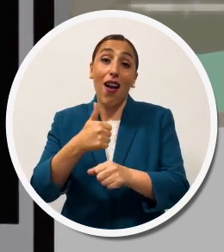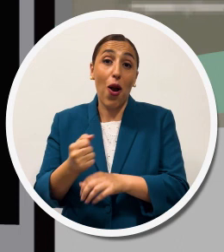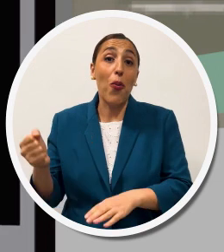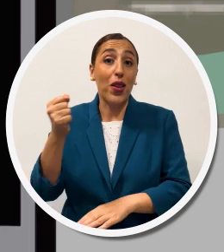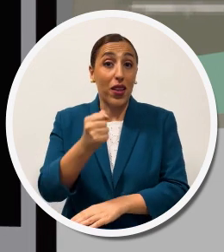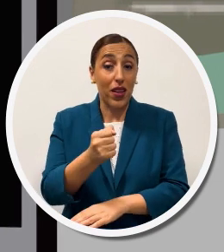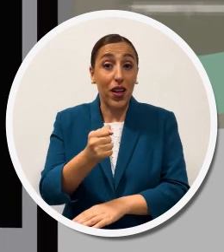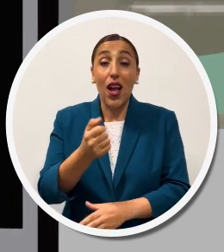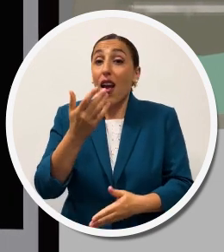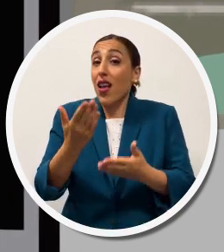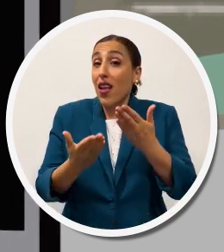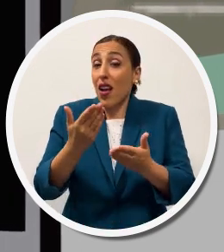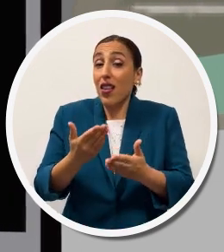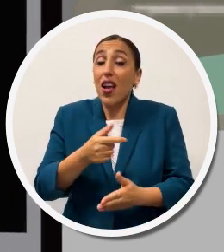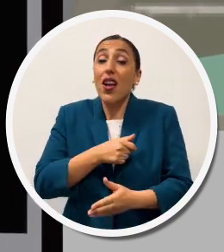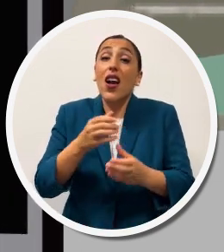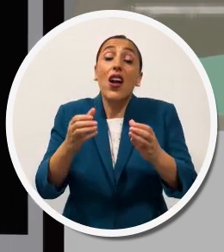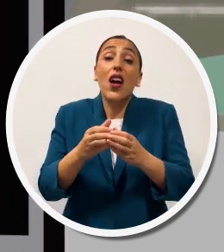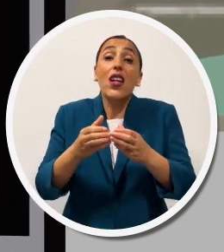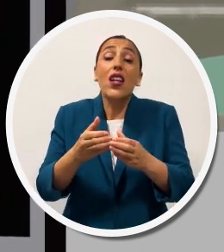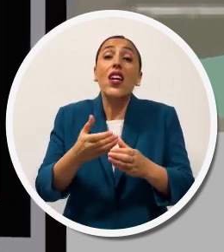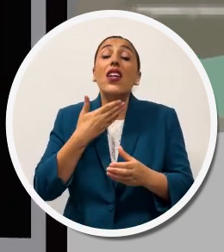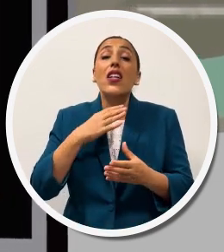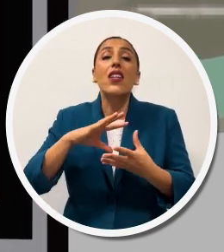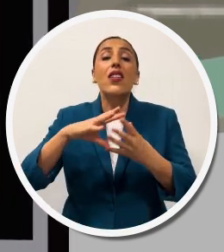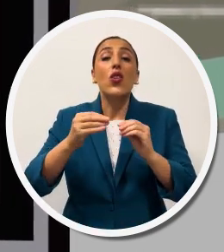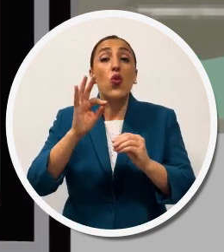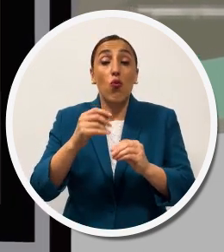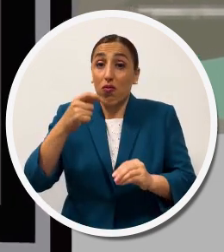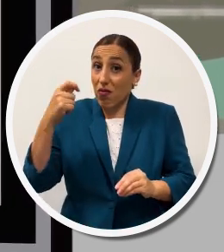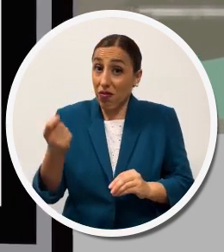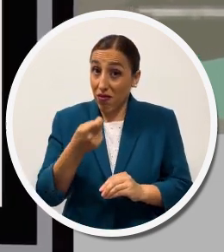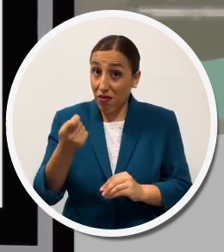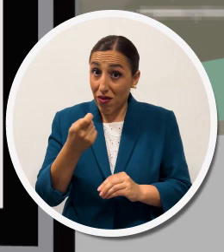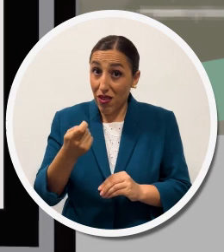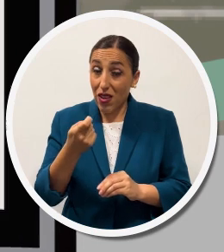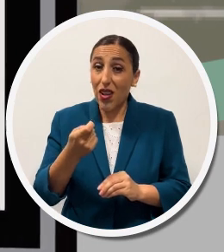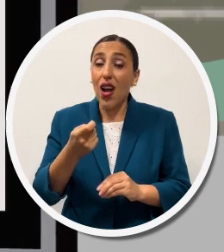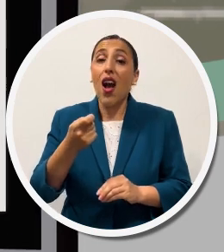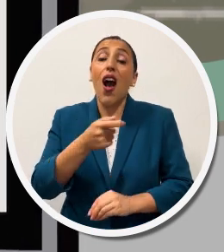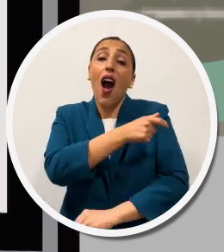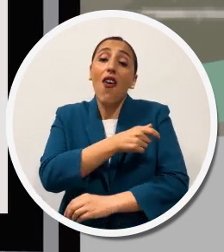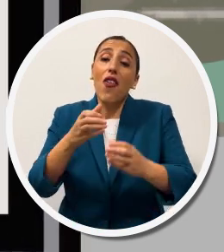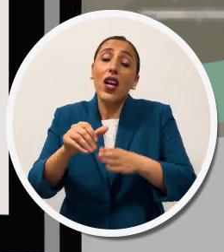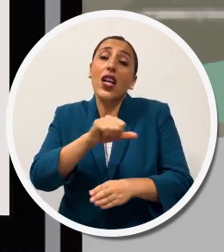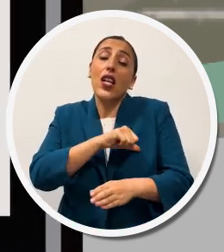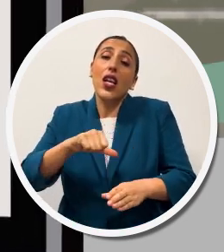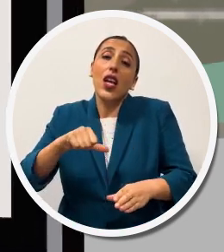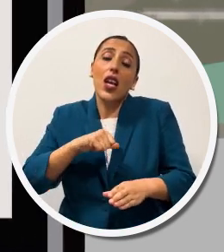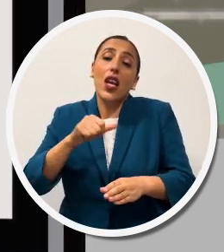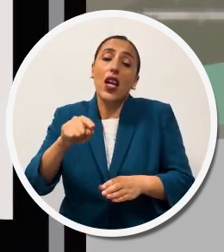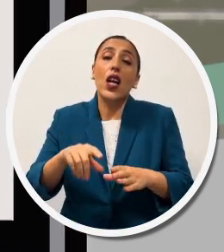դառնում է քաղաքապետ։ Եթե ոչ մի ուժ չի ստանա մանդատների կեսից ավելին, ավականին իր կազմից կընտրի